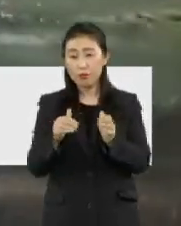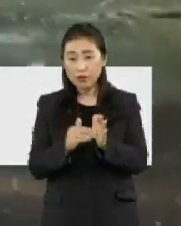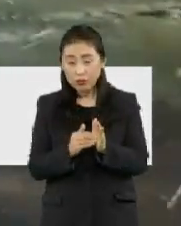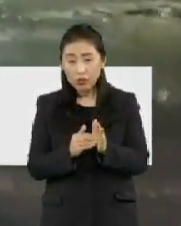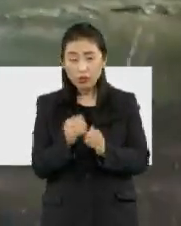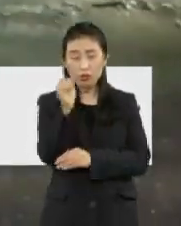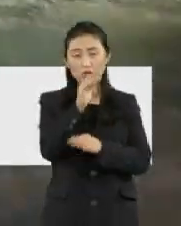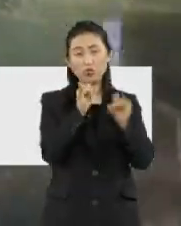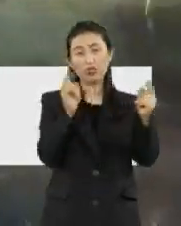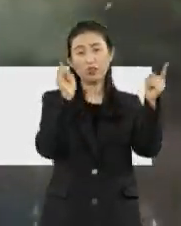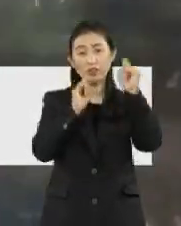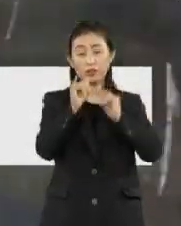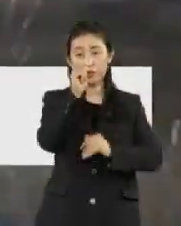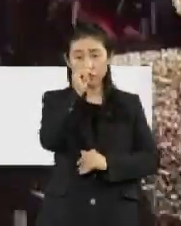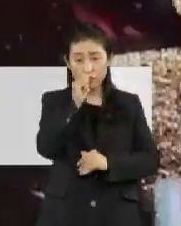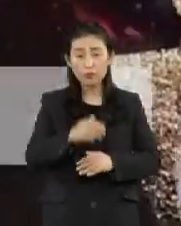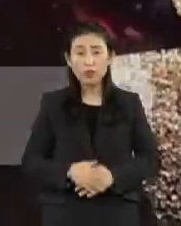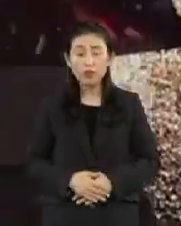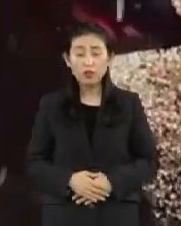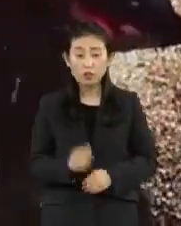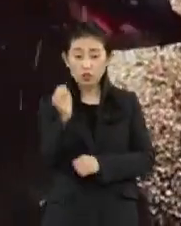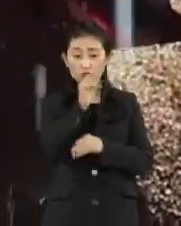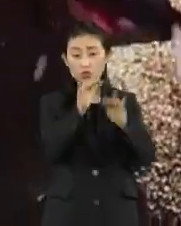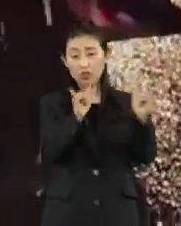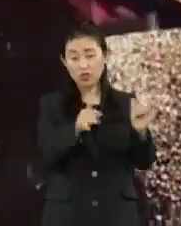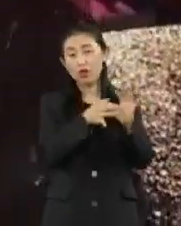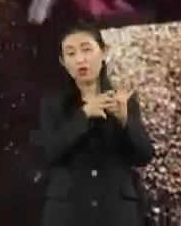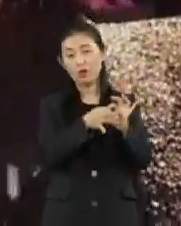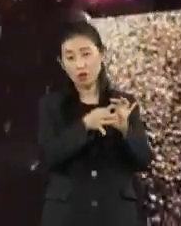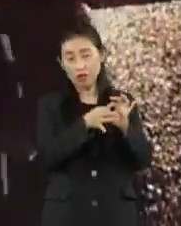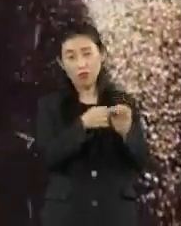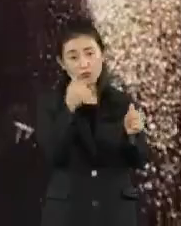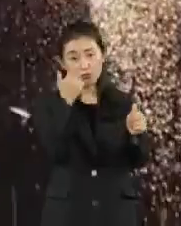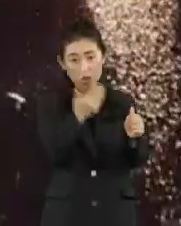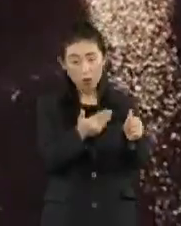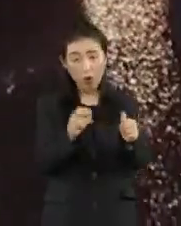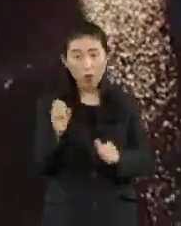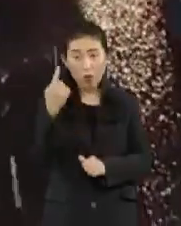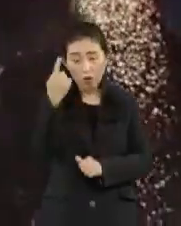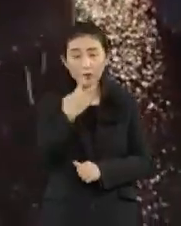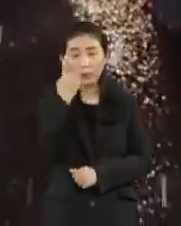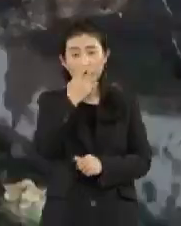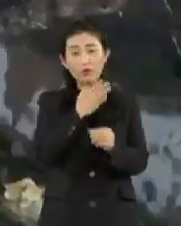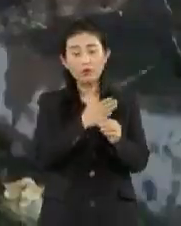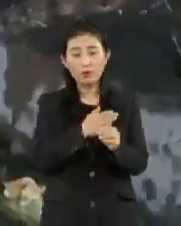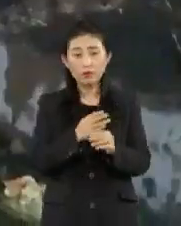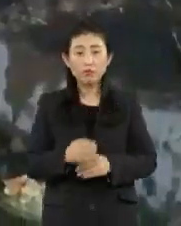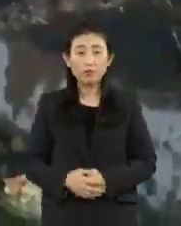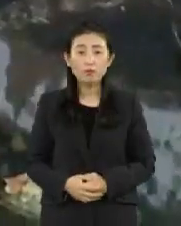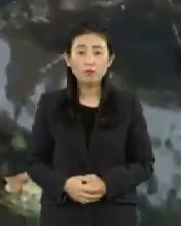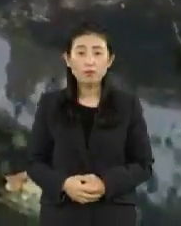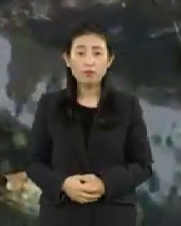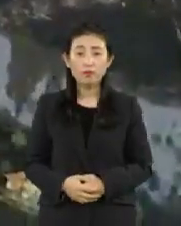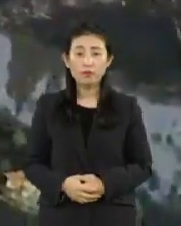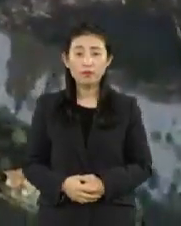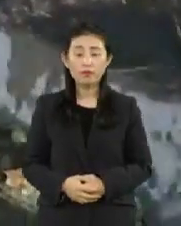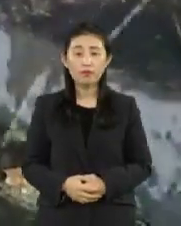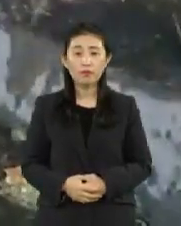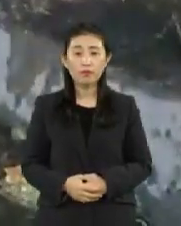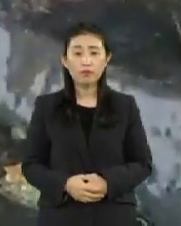파손됐습니다. 경찰과 소방당국은 운전자 등을 상대로 정확한 사고 경위를 조사하고 있습니다.